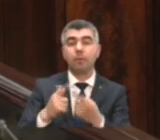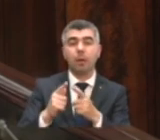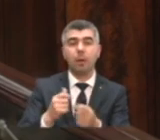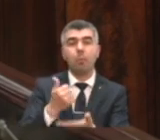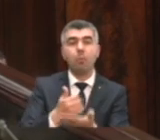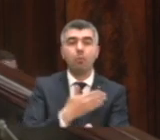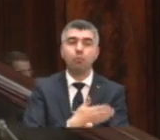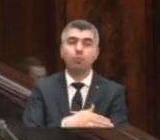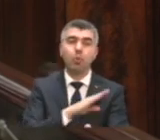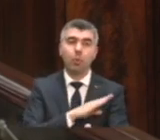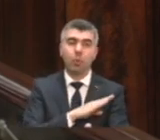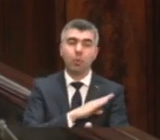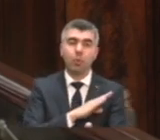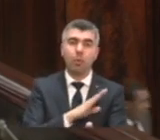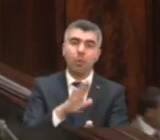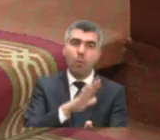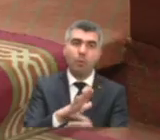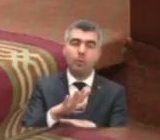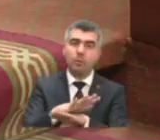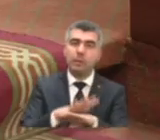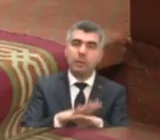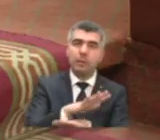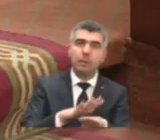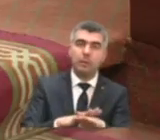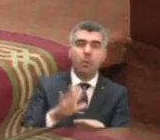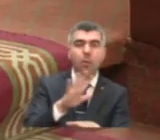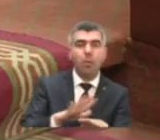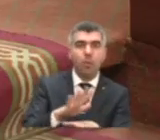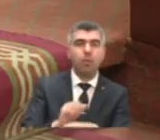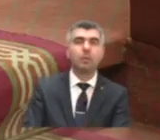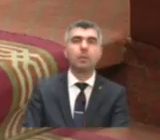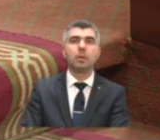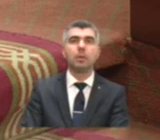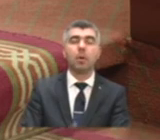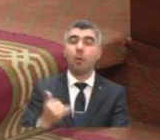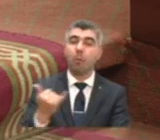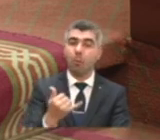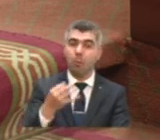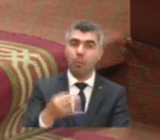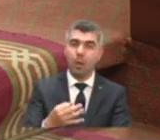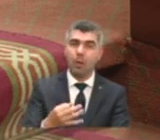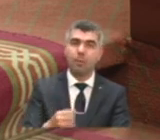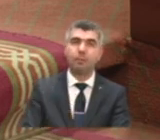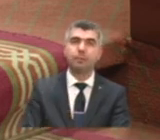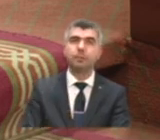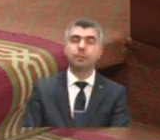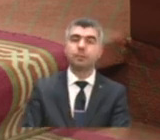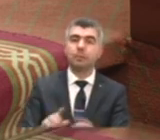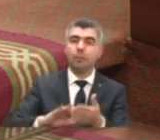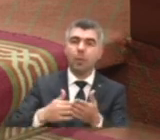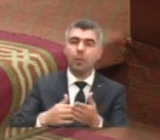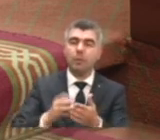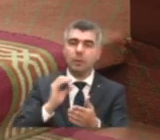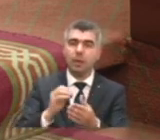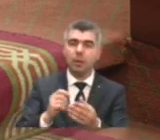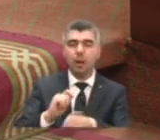المسؤوليات اللي معطيه للجهه في قانون الجهويه، اللي هي يمكن لها توصل هذا النقل